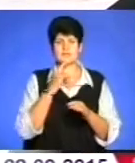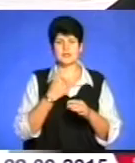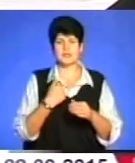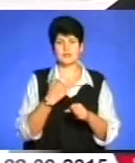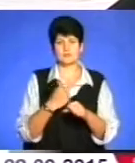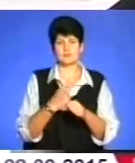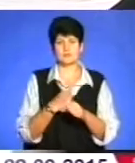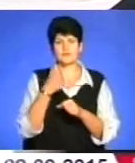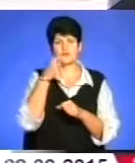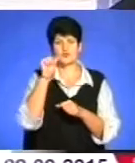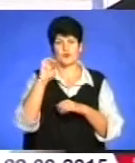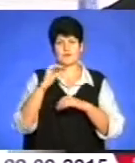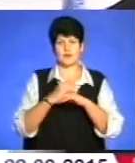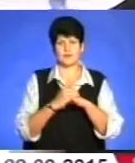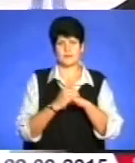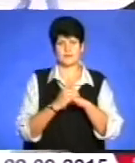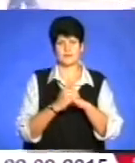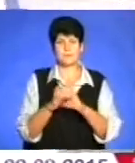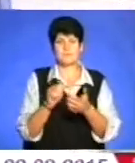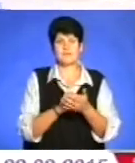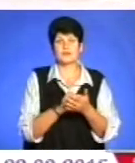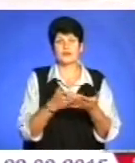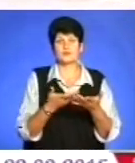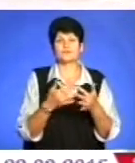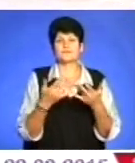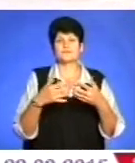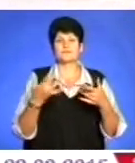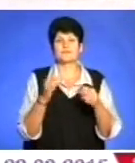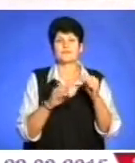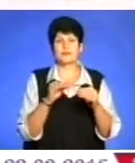буквально вчора за вечір. Матеріали. Це